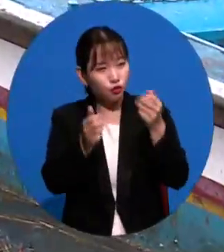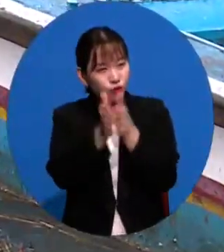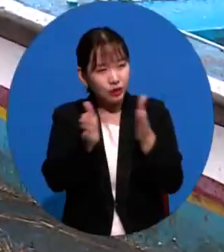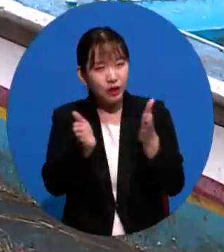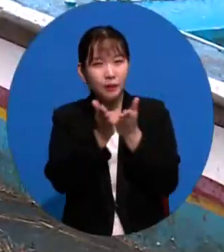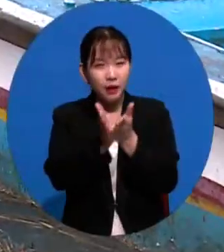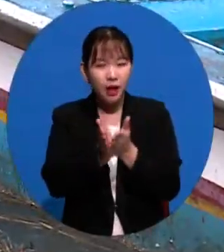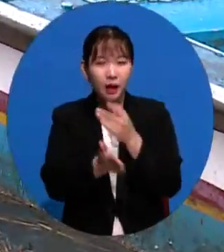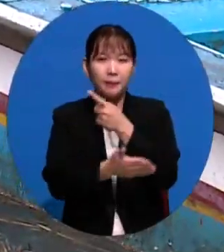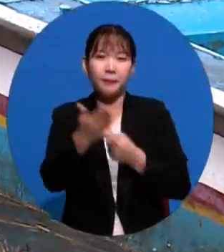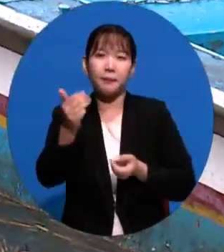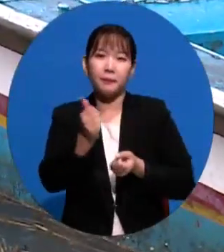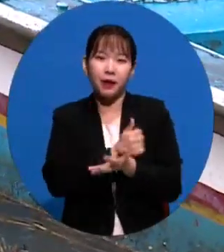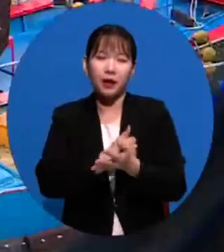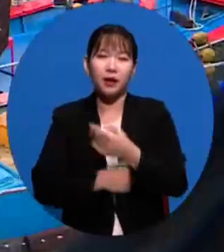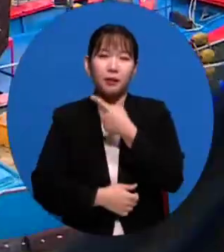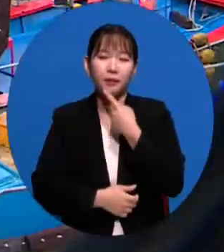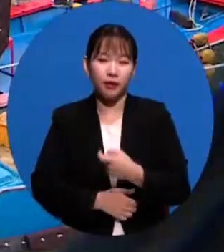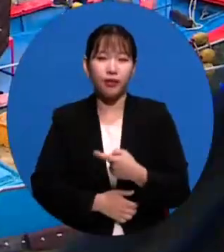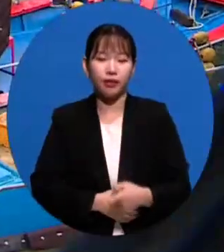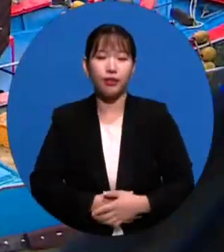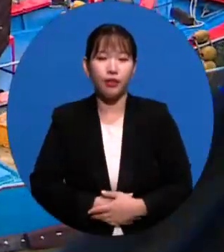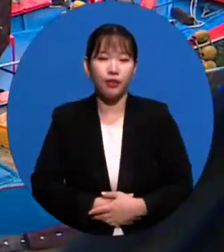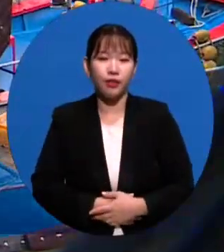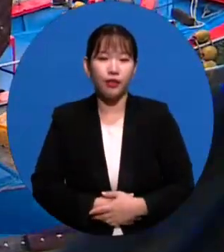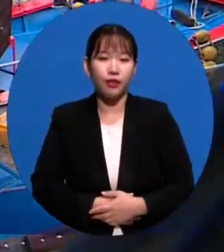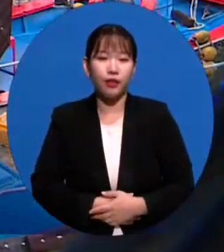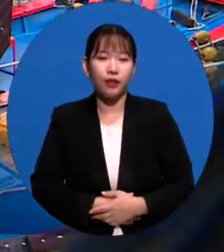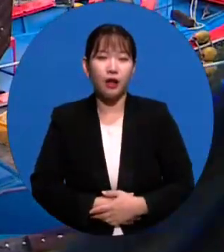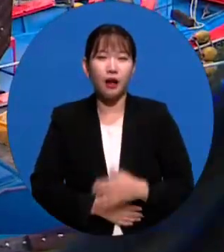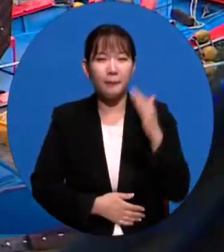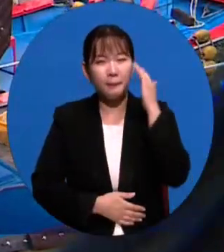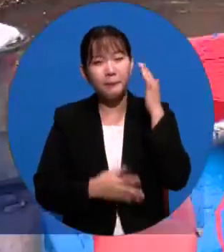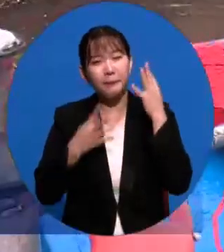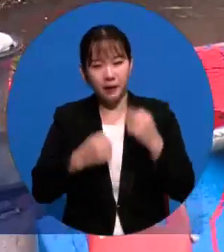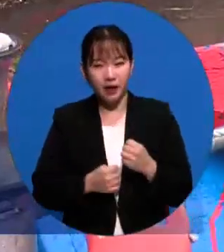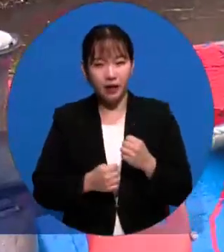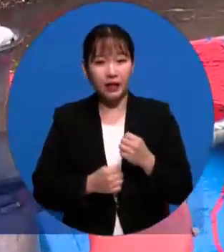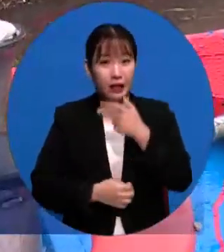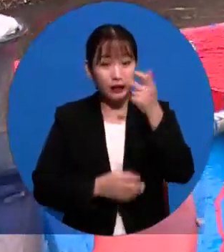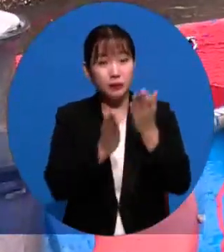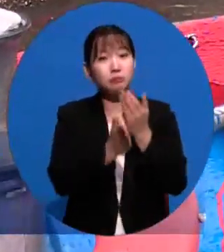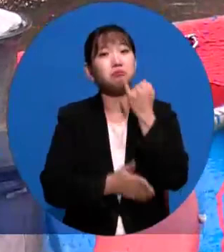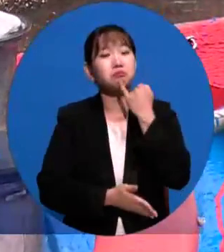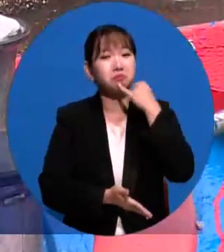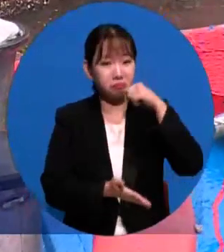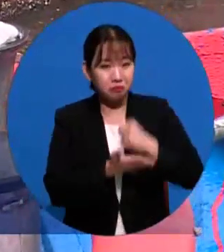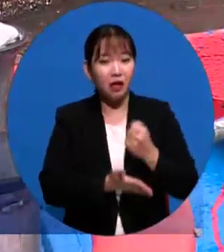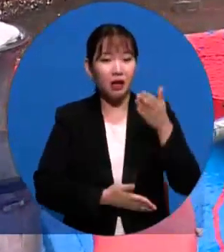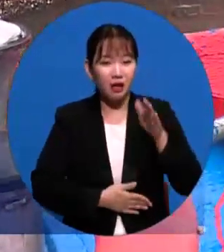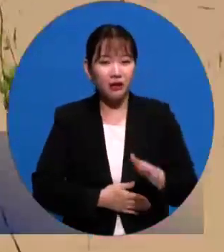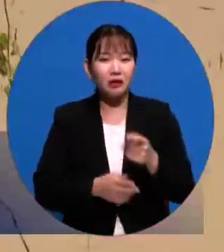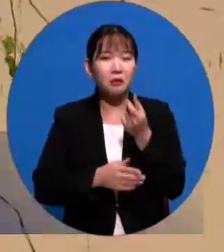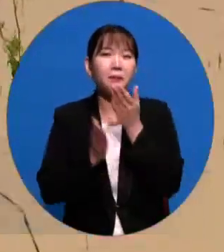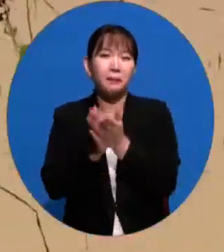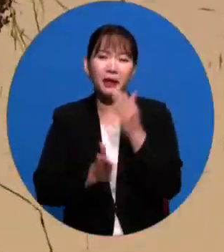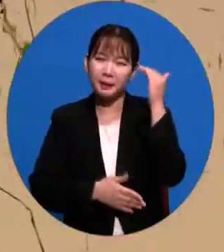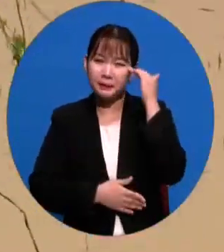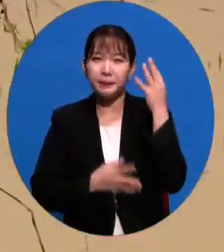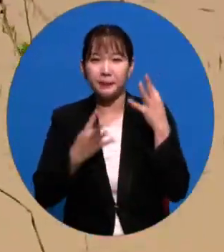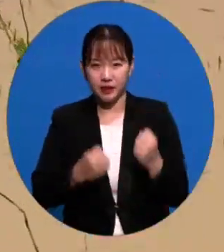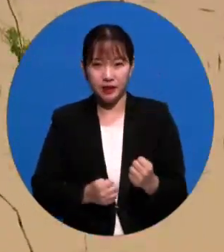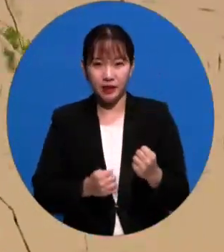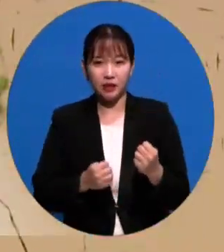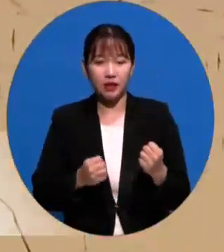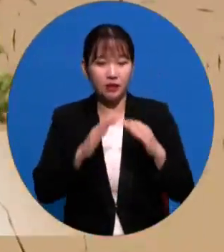선박들에게 피해를 줄 수도 있습니다. 많이 지장했습니다. 큰 배들은 지장 없는데 작은 배들은 많이 지장. 지금까지